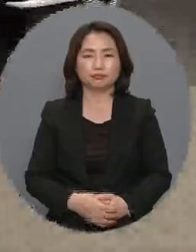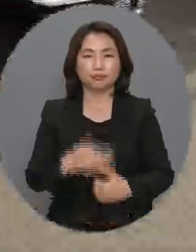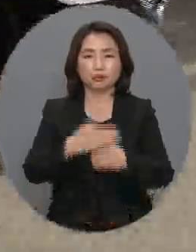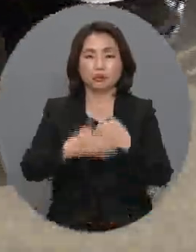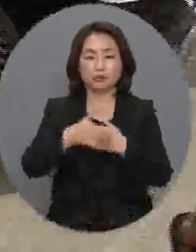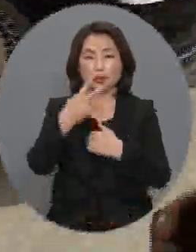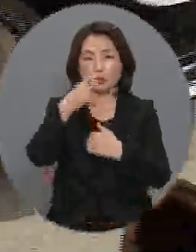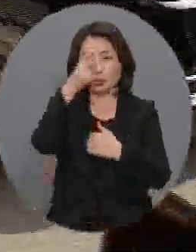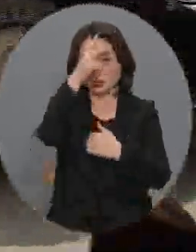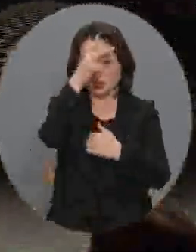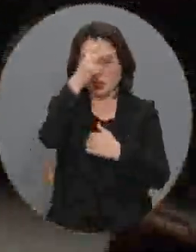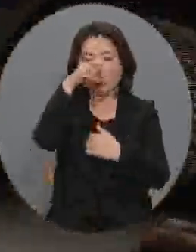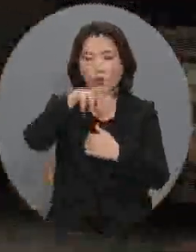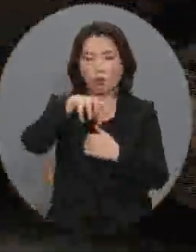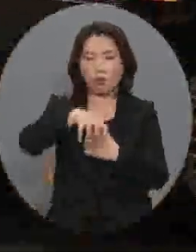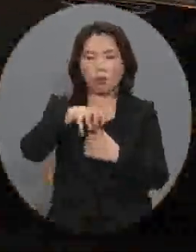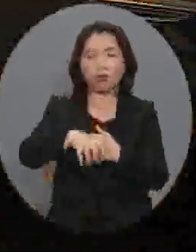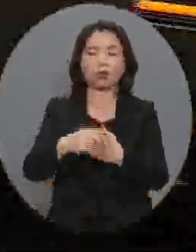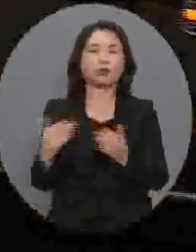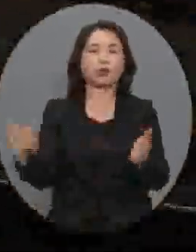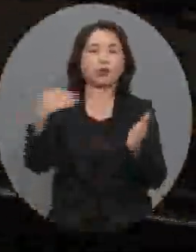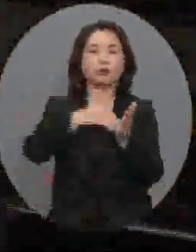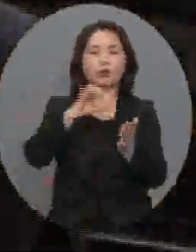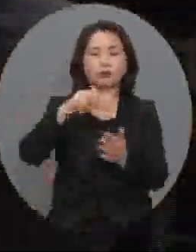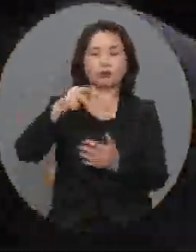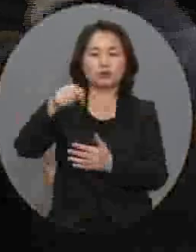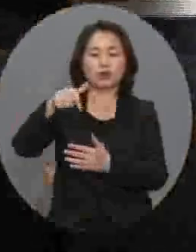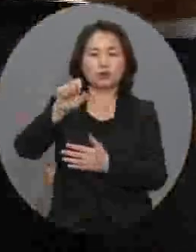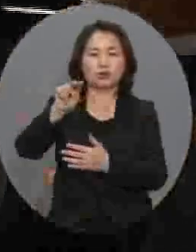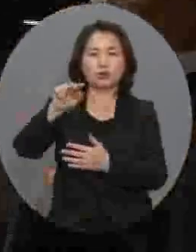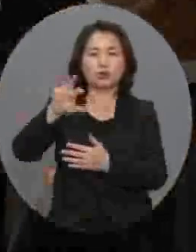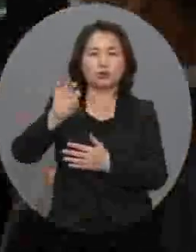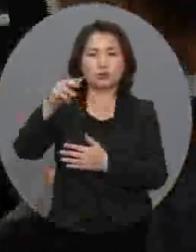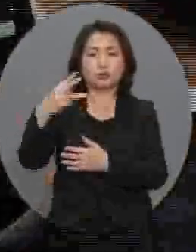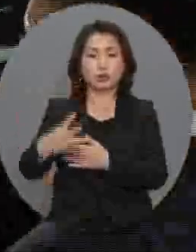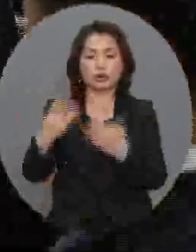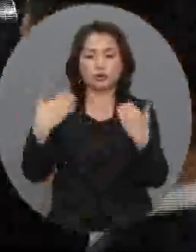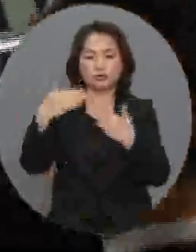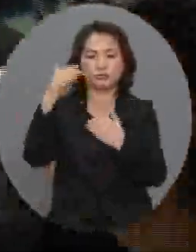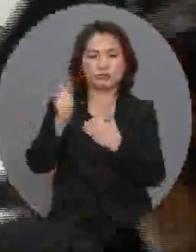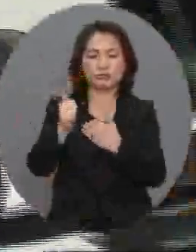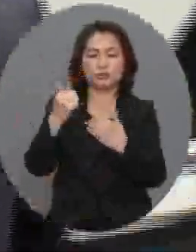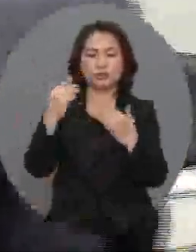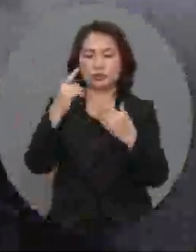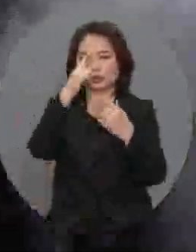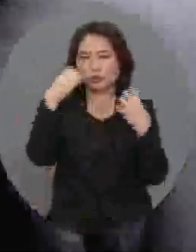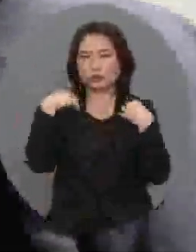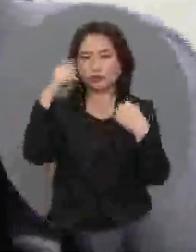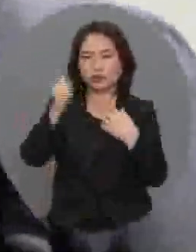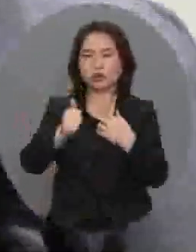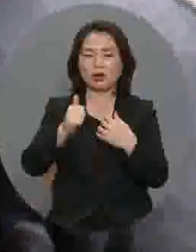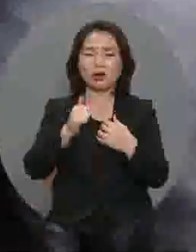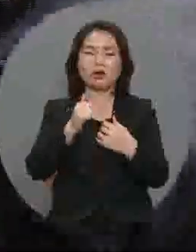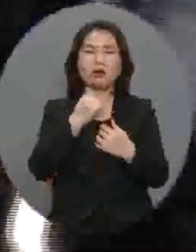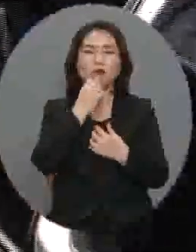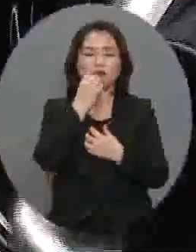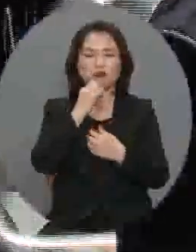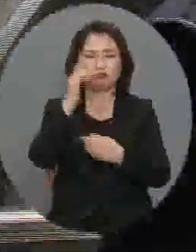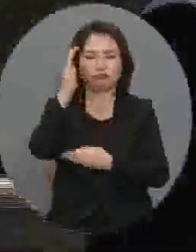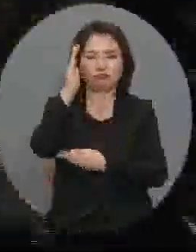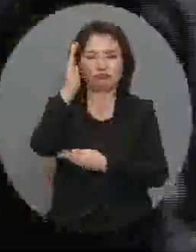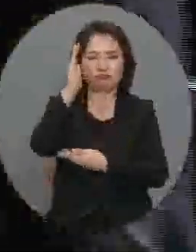대구 고등검찰과 지방검찰청에 도착한 윤석열 검찰총장은 작심한 듯 취재진에 준비한 말을